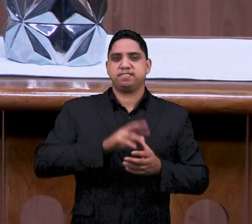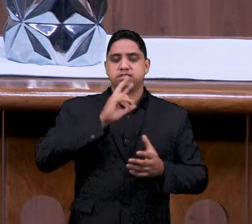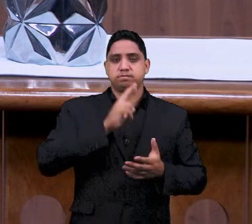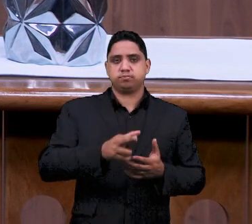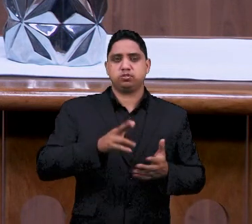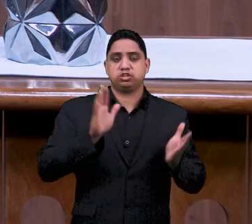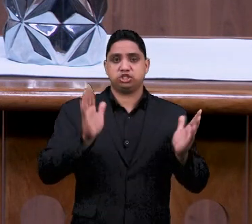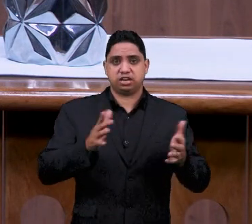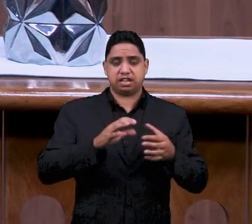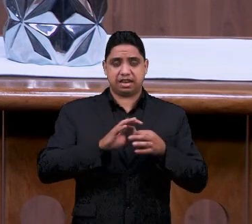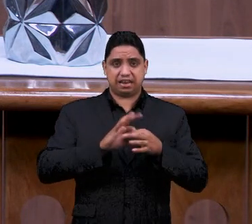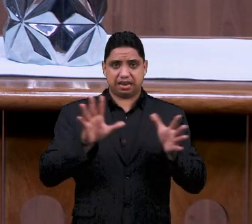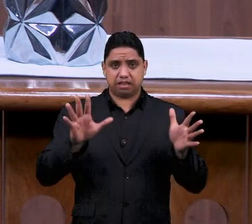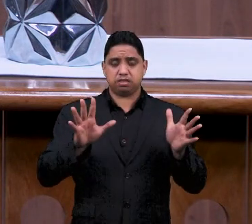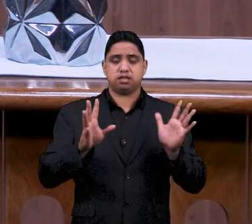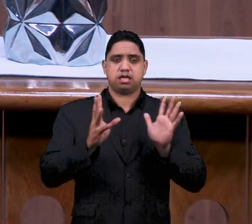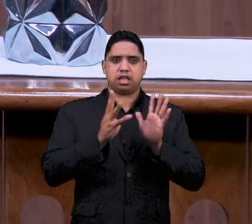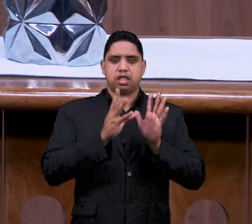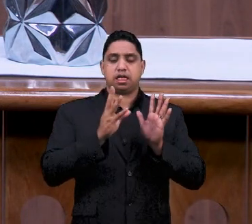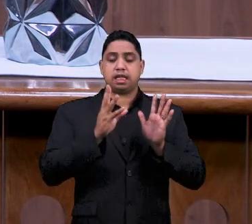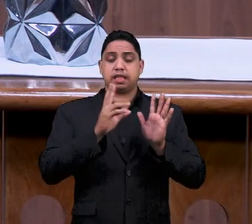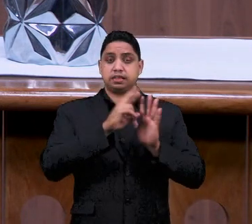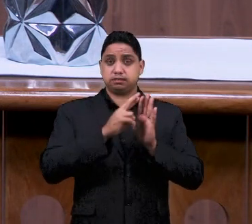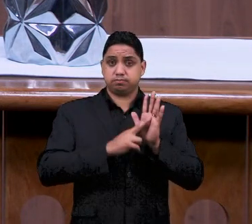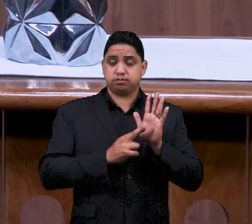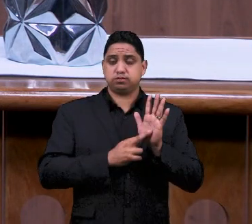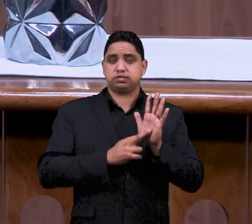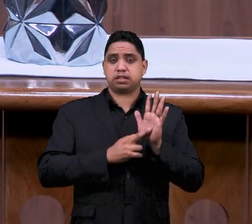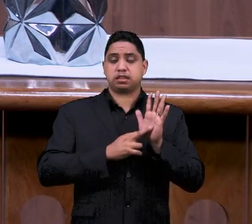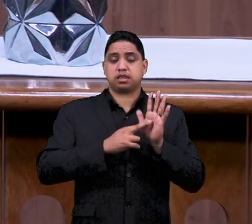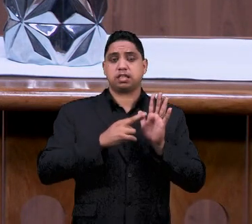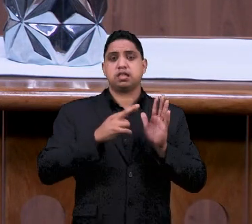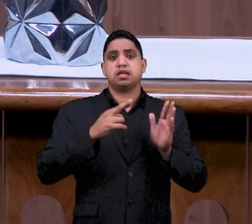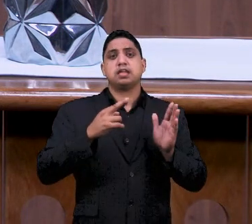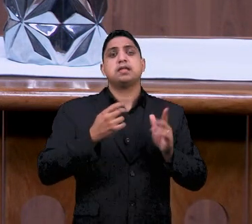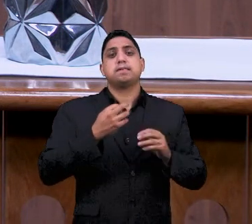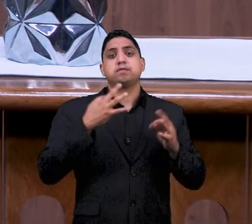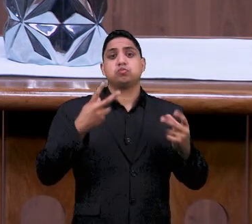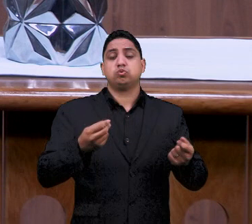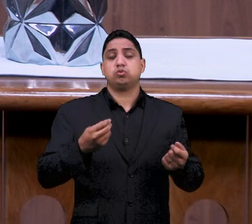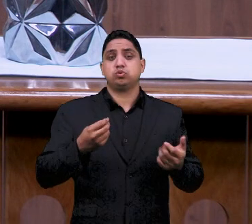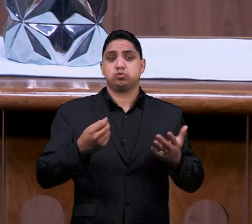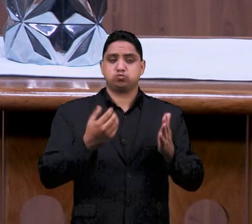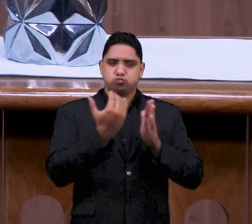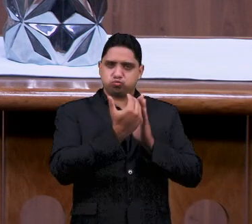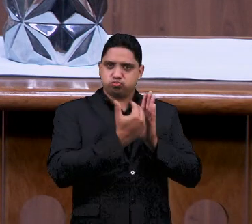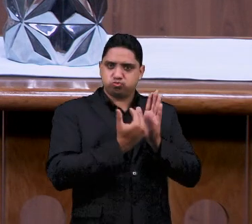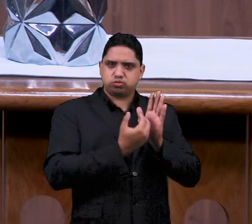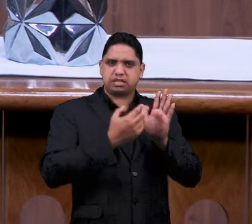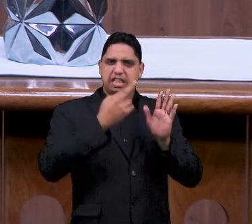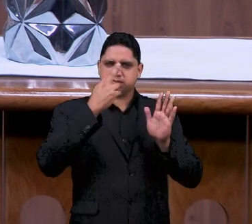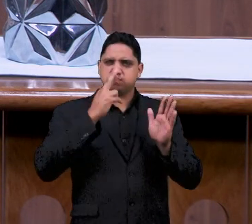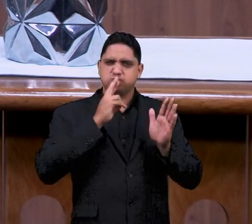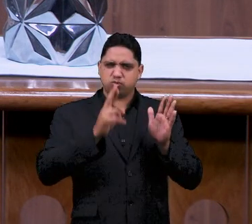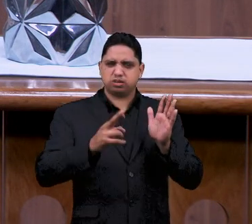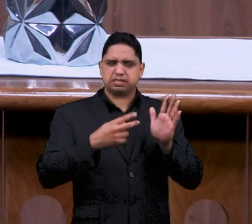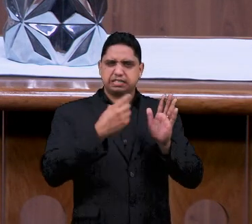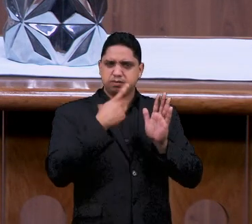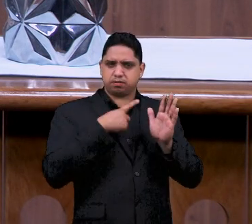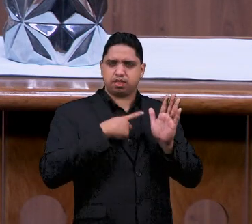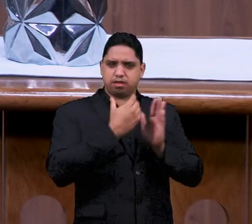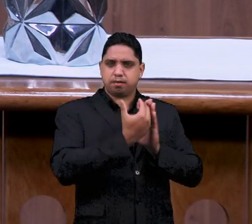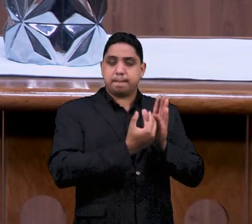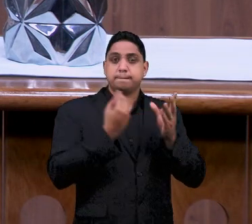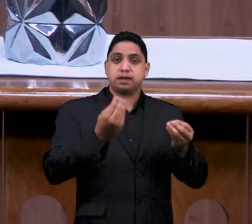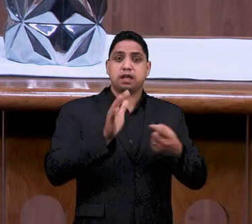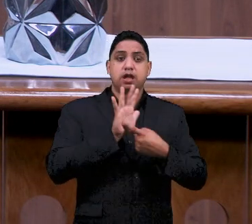pour les pasteurs, afin que les pasteurs puissent avoir la ressource pour travailler avec les frères. Mais vous voyez que cette école